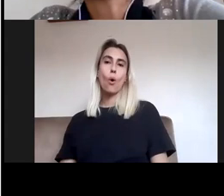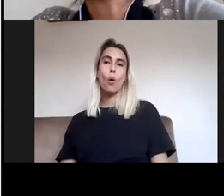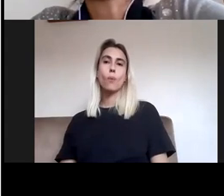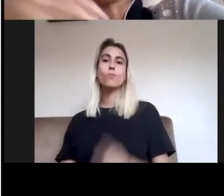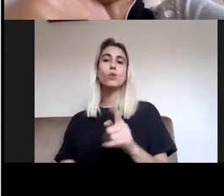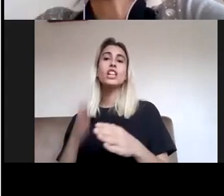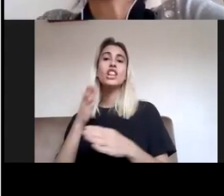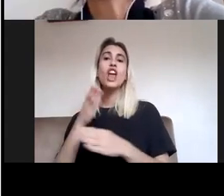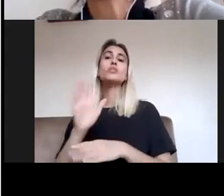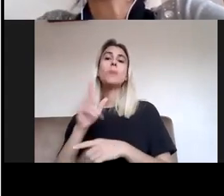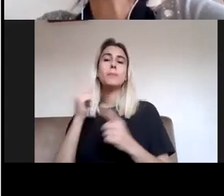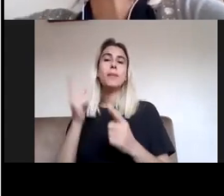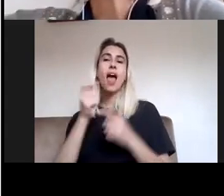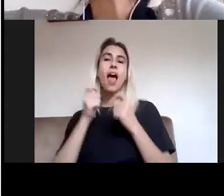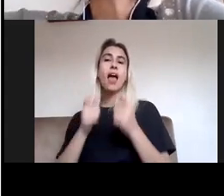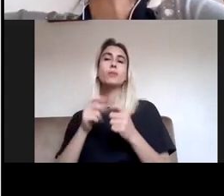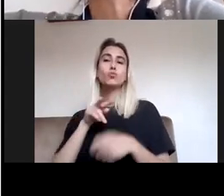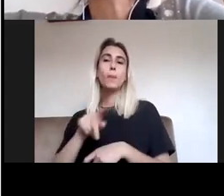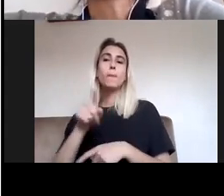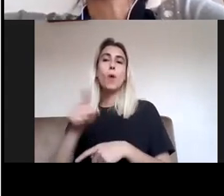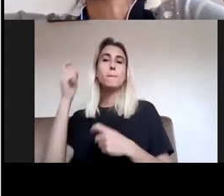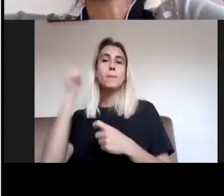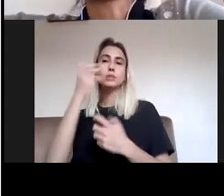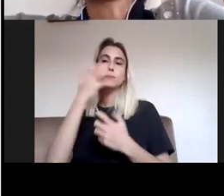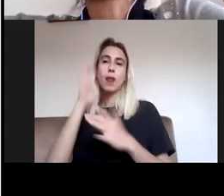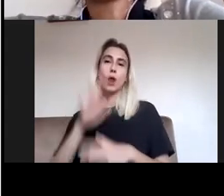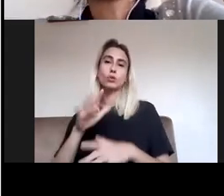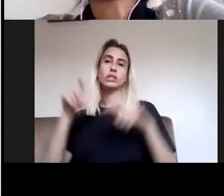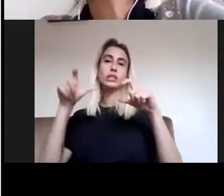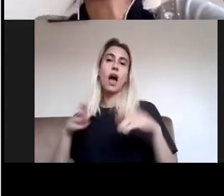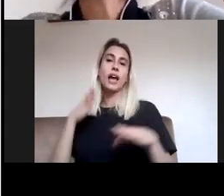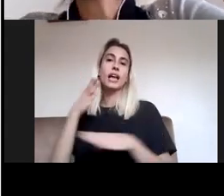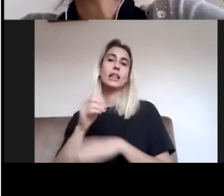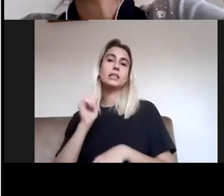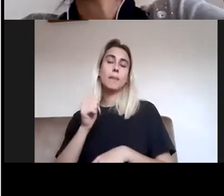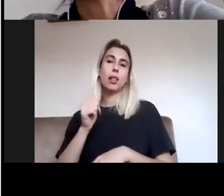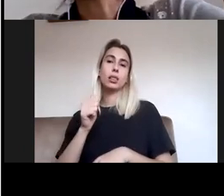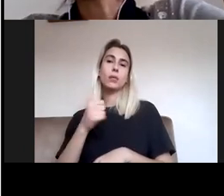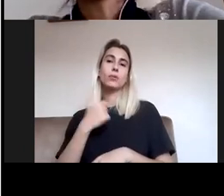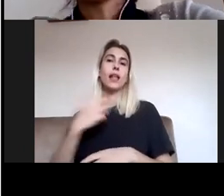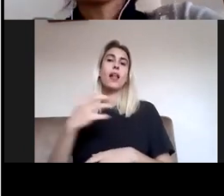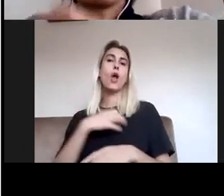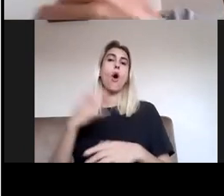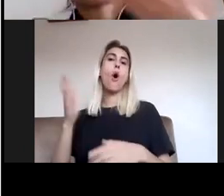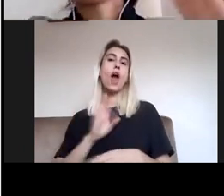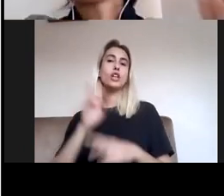geçmediği bir eğitim sürecinden böyle bir bilinç bekliyoruz sahaya girdiği zaman. Ben bunu kendi öğrencilerimde görüyorum.